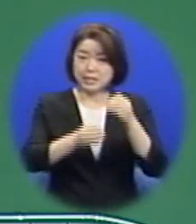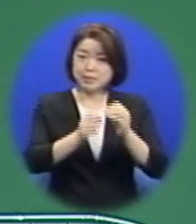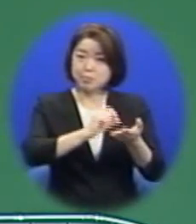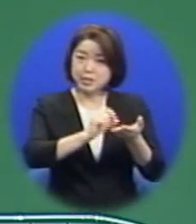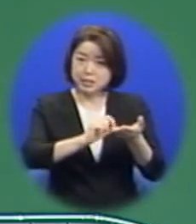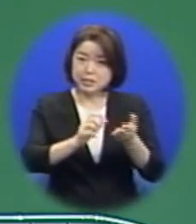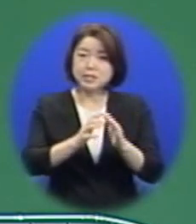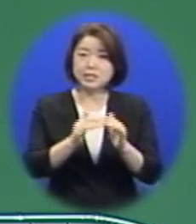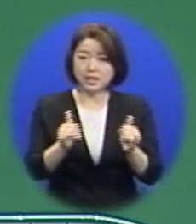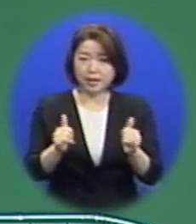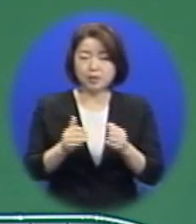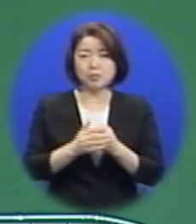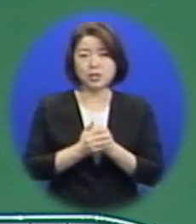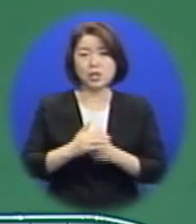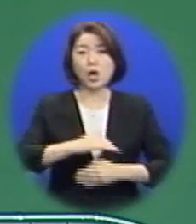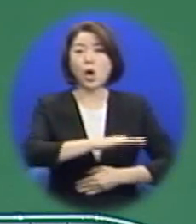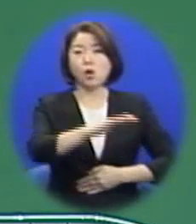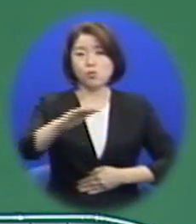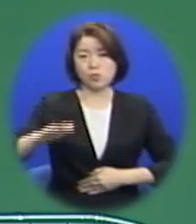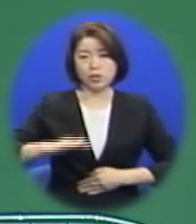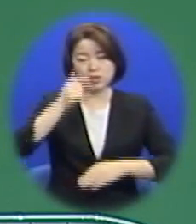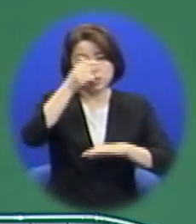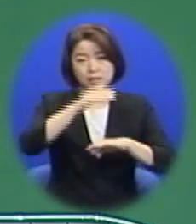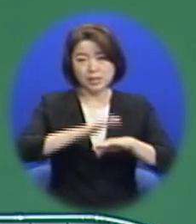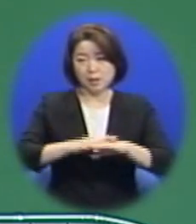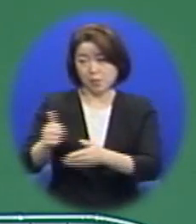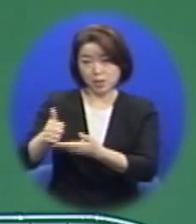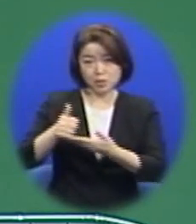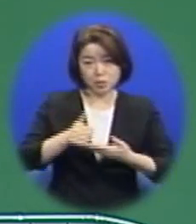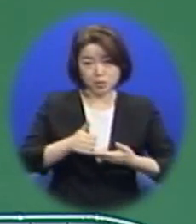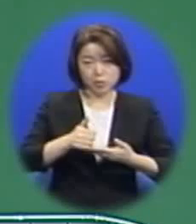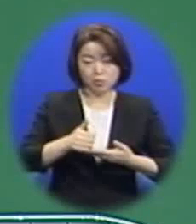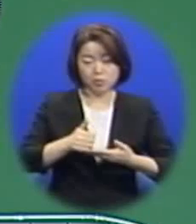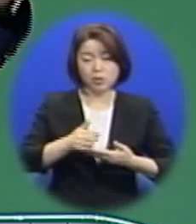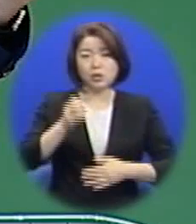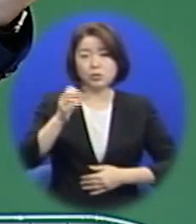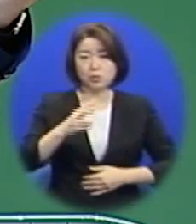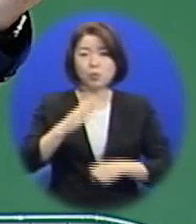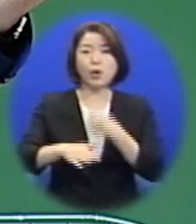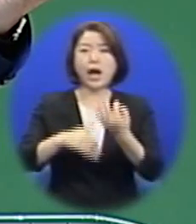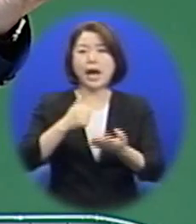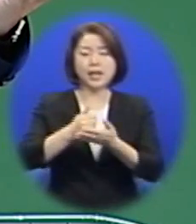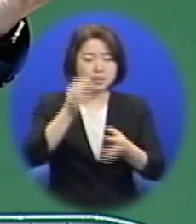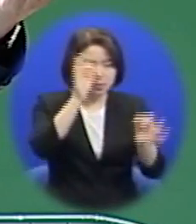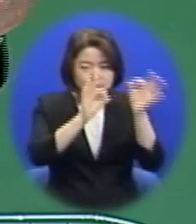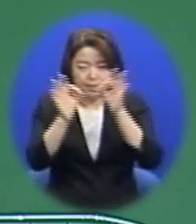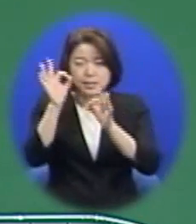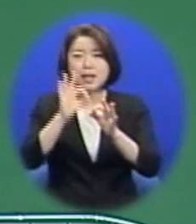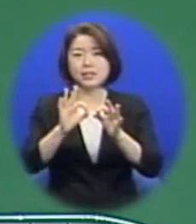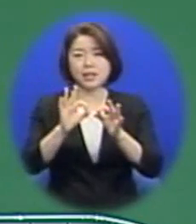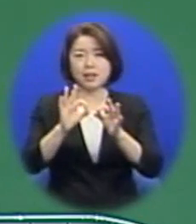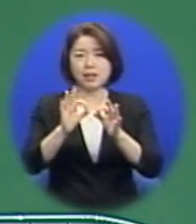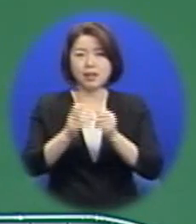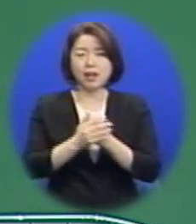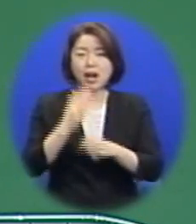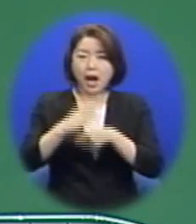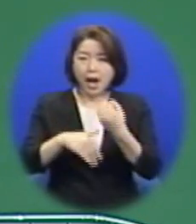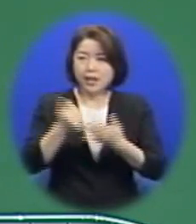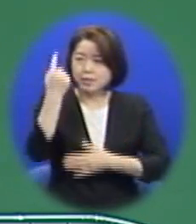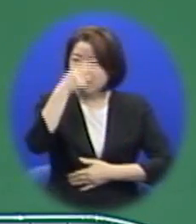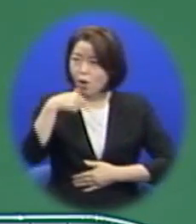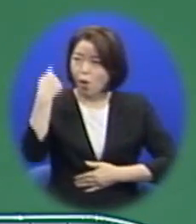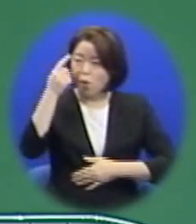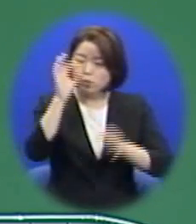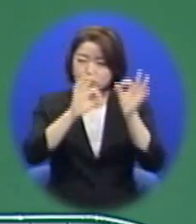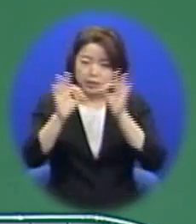기자가 우리를 예배로 초청하면서 하나님을 찾으라고 하나님의 얼굴을